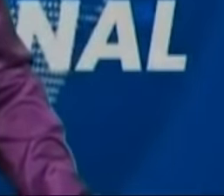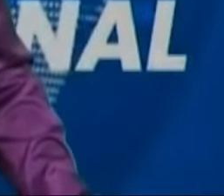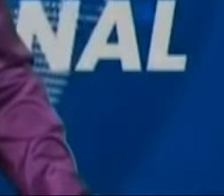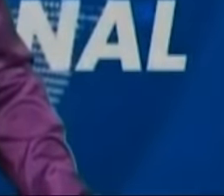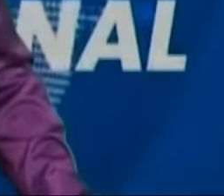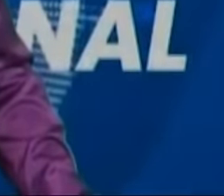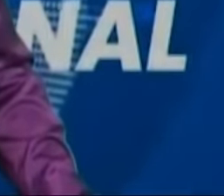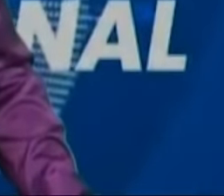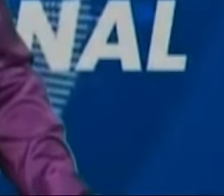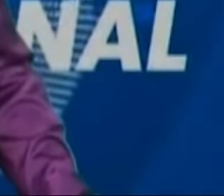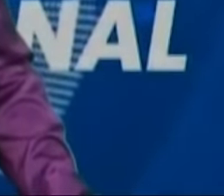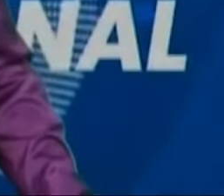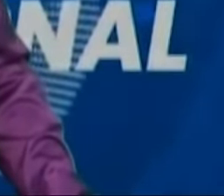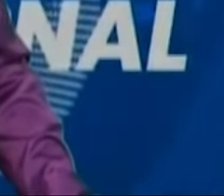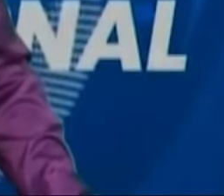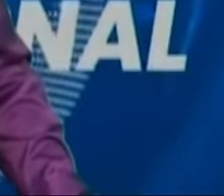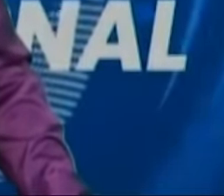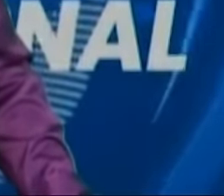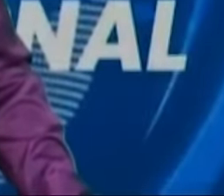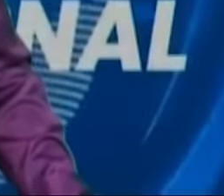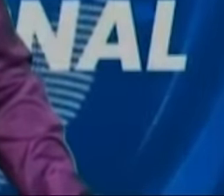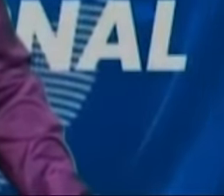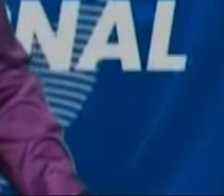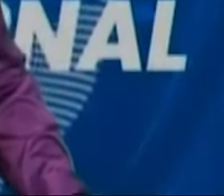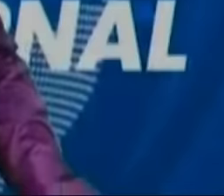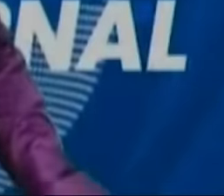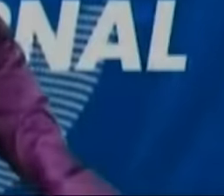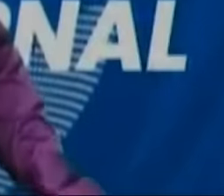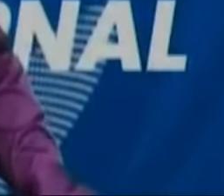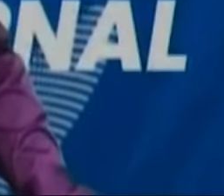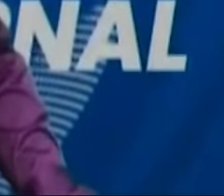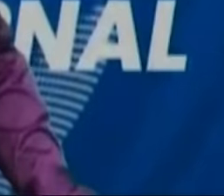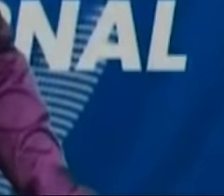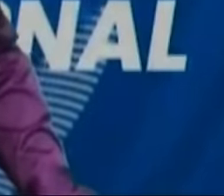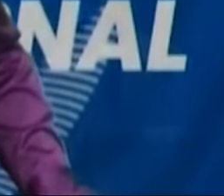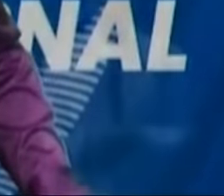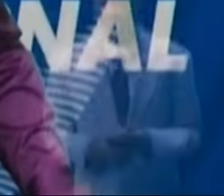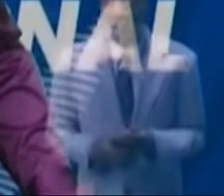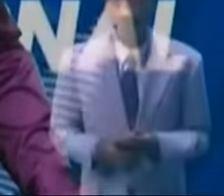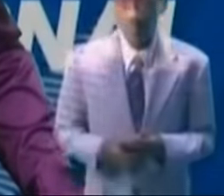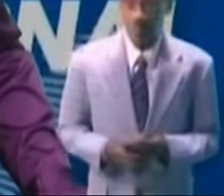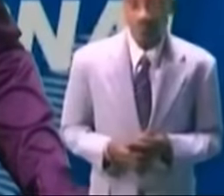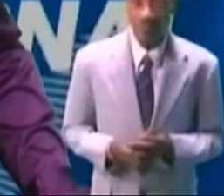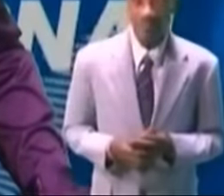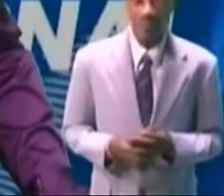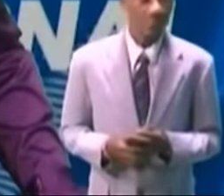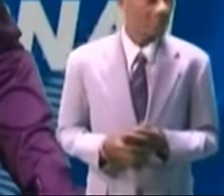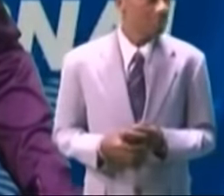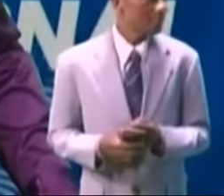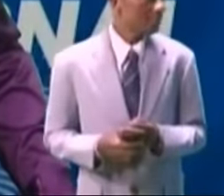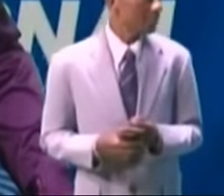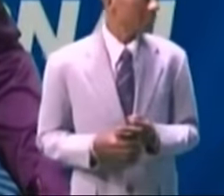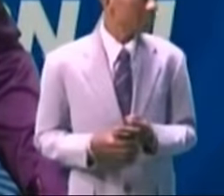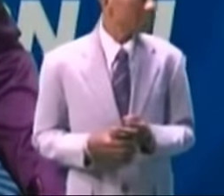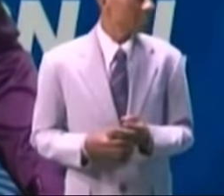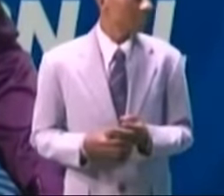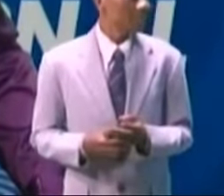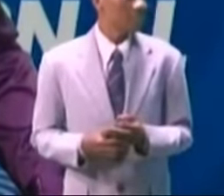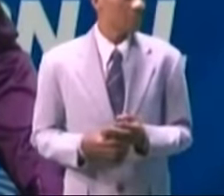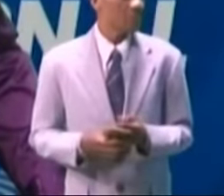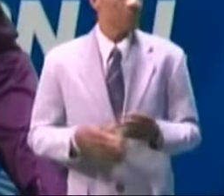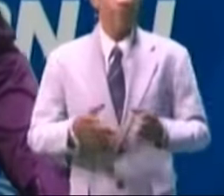près le ministère de l'Environnement en charge de la nouvelle économie du climat, Stéphanie Mbombo, porteuse d'un message du président de la